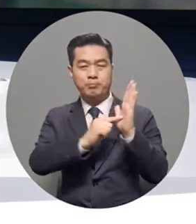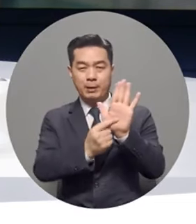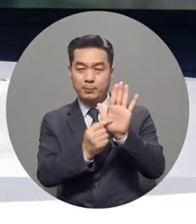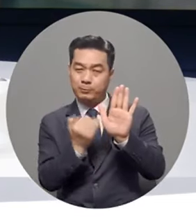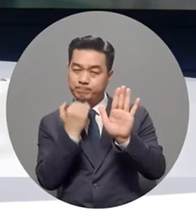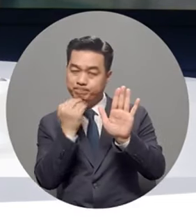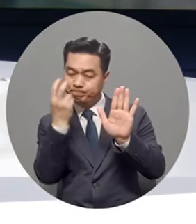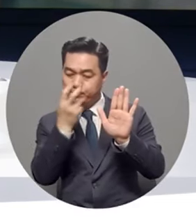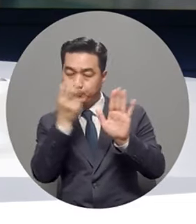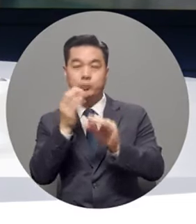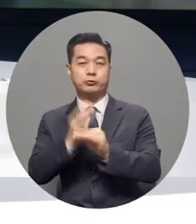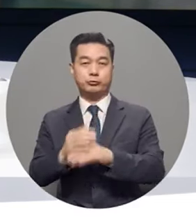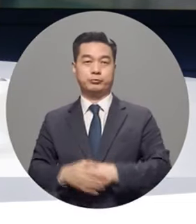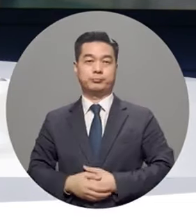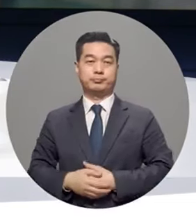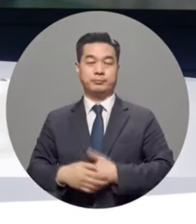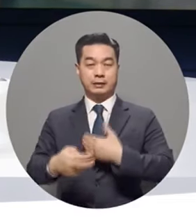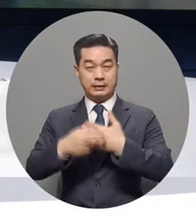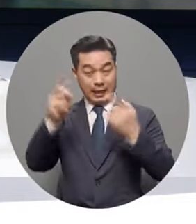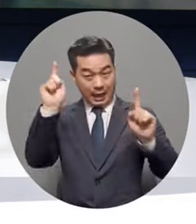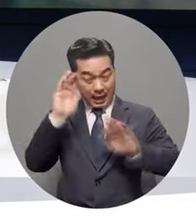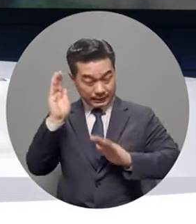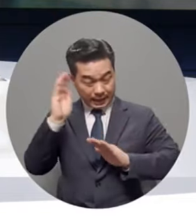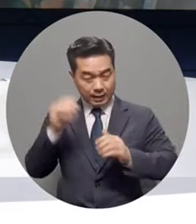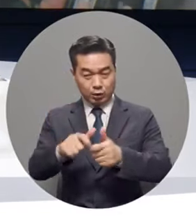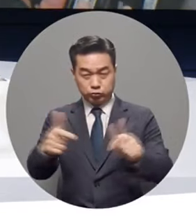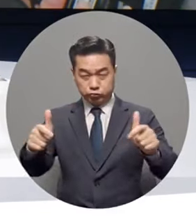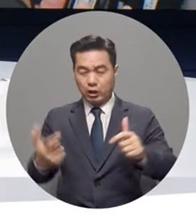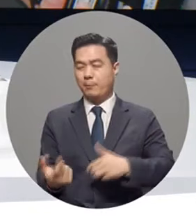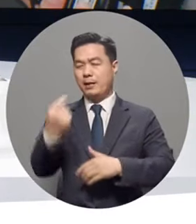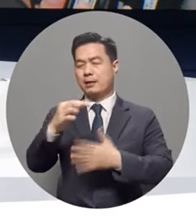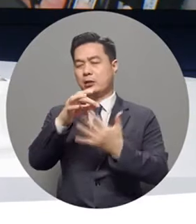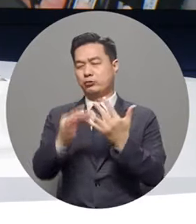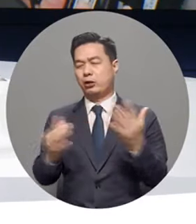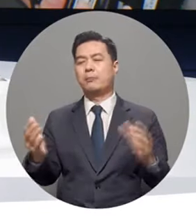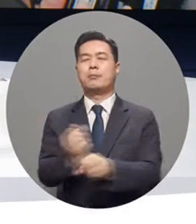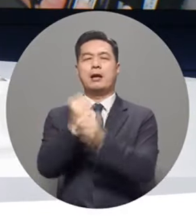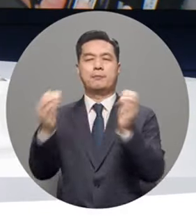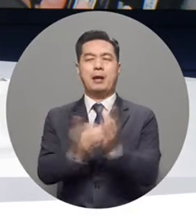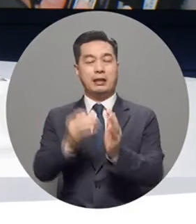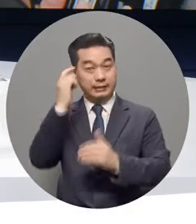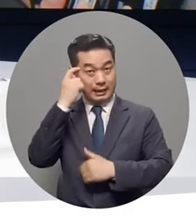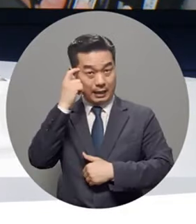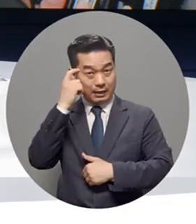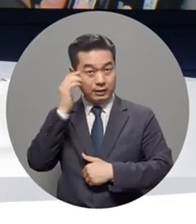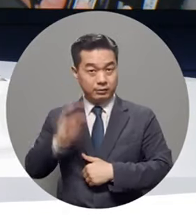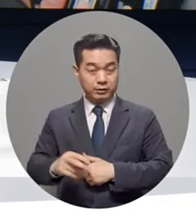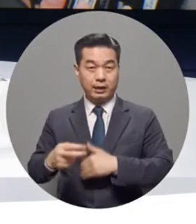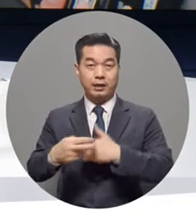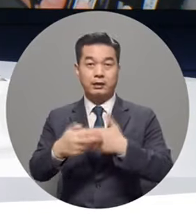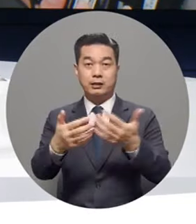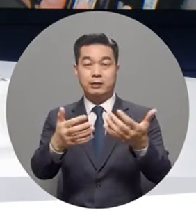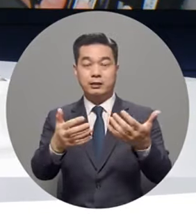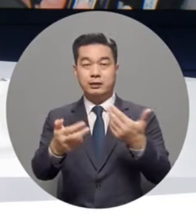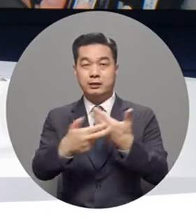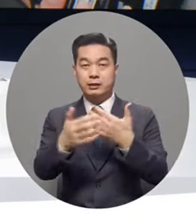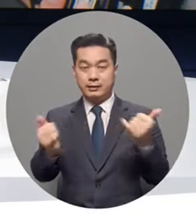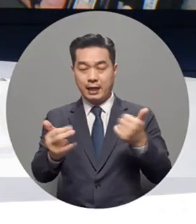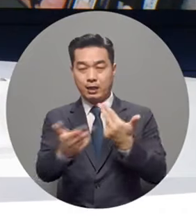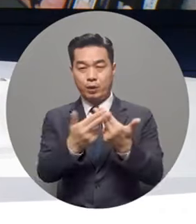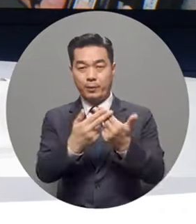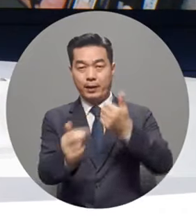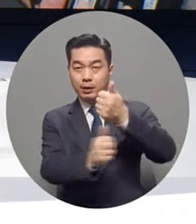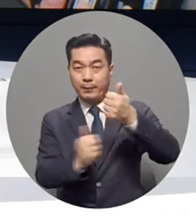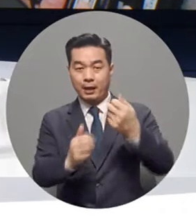있습니다 증원 절차를 신속하게 마무리하려는 건데요 의사협회 간부 두 명에게는 처음으로 면허 정지 통지가